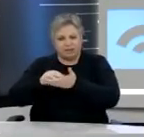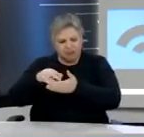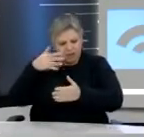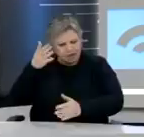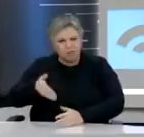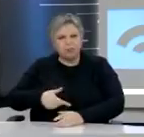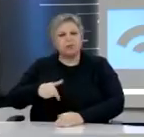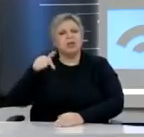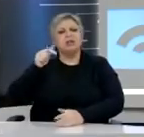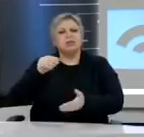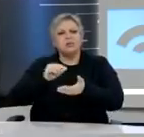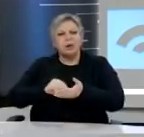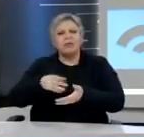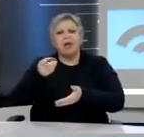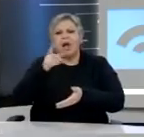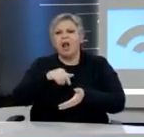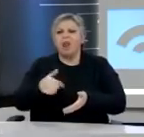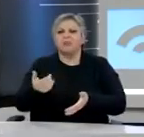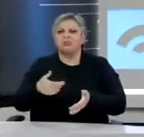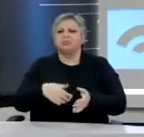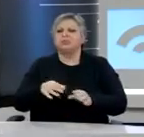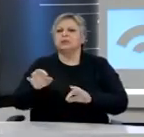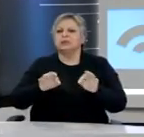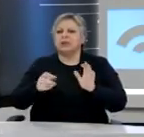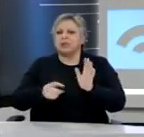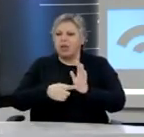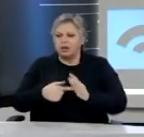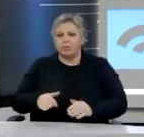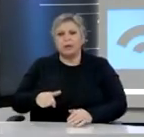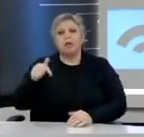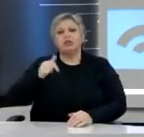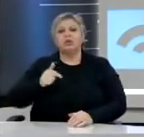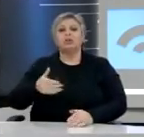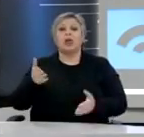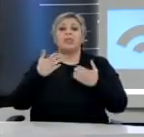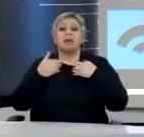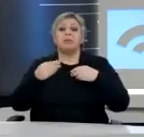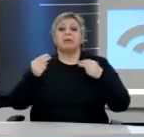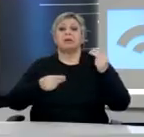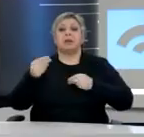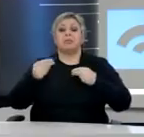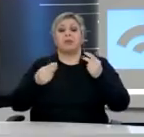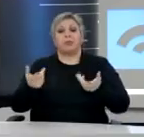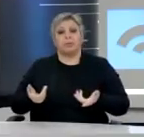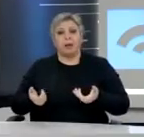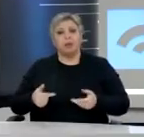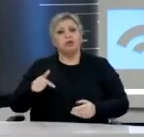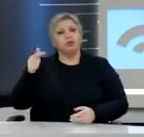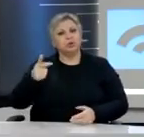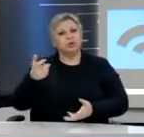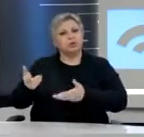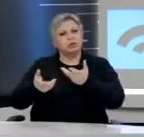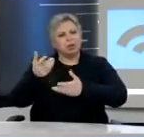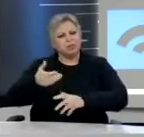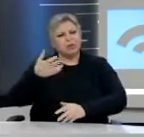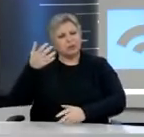τα νομοσχέδια, δεν υπήρχε ζήτημα δεδηλωμένης, δημοκρατίας, πολιτικό ζήτημα, όταν ο Καμένος δεν ψήφιζε. Υπάρχουν για τις